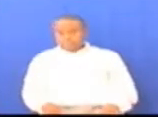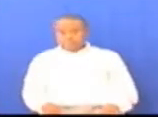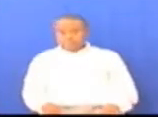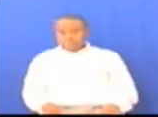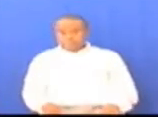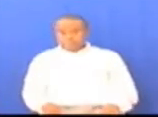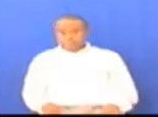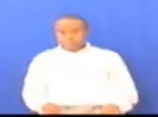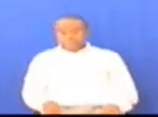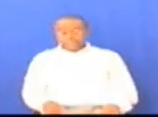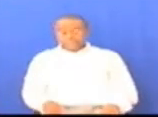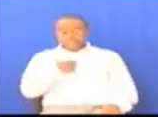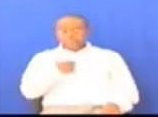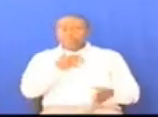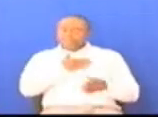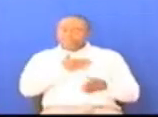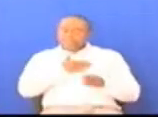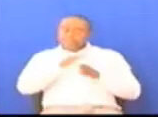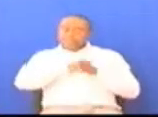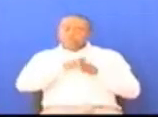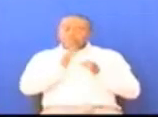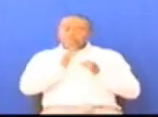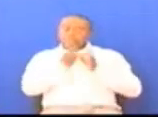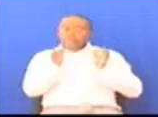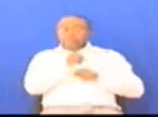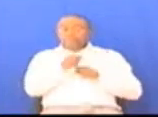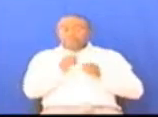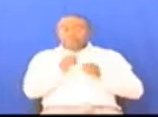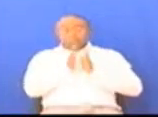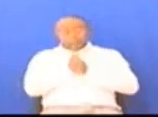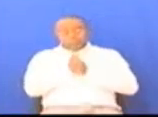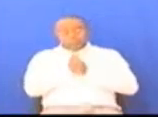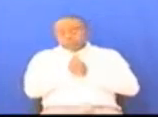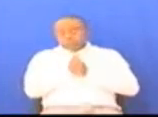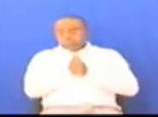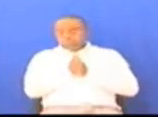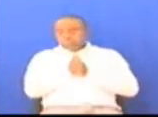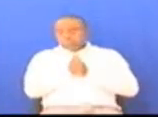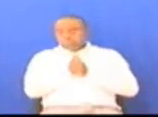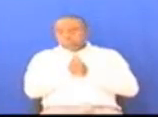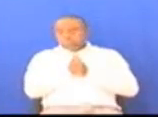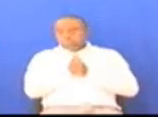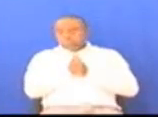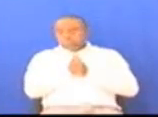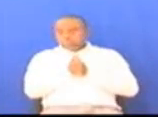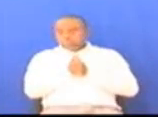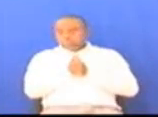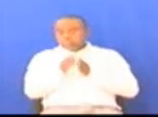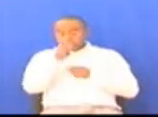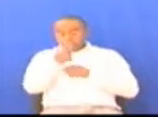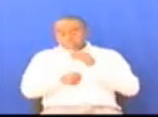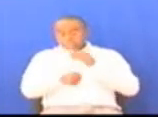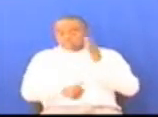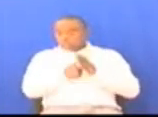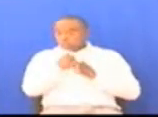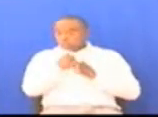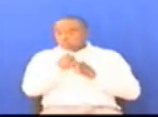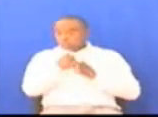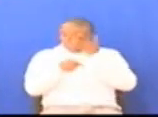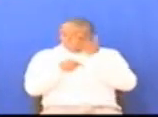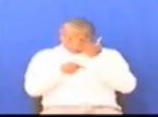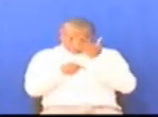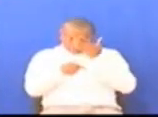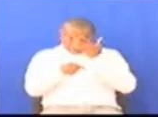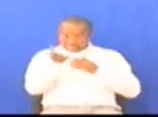nataka pia nitumie fursa hii kumshukuru kiongozi ambaye hapo mwanzo tulikuwa naye katika chama